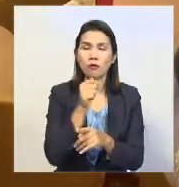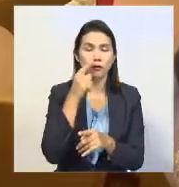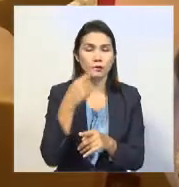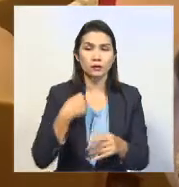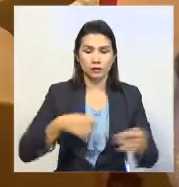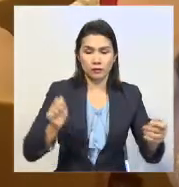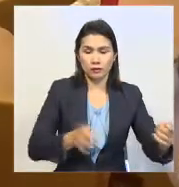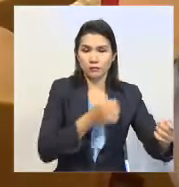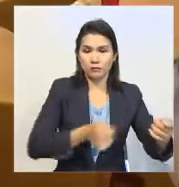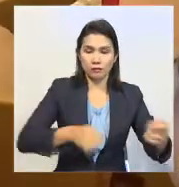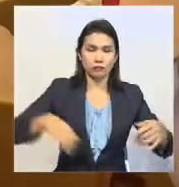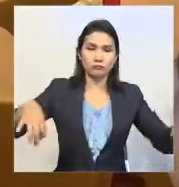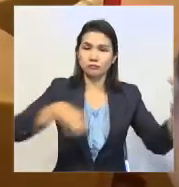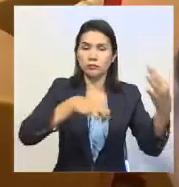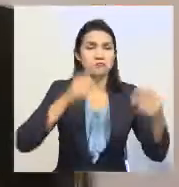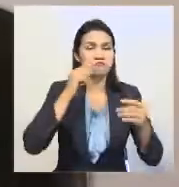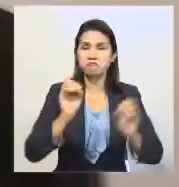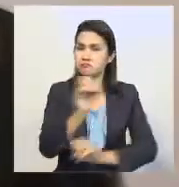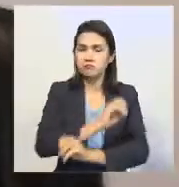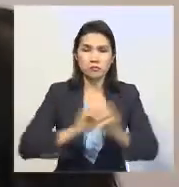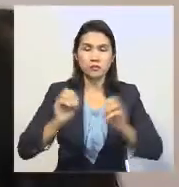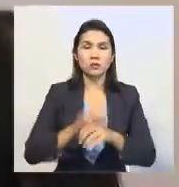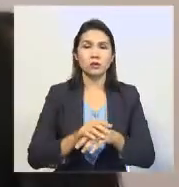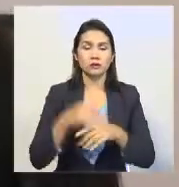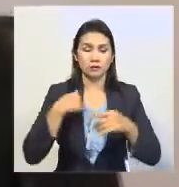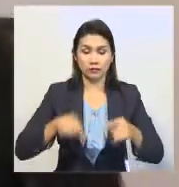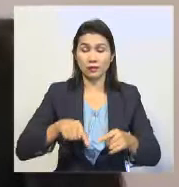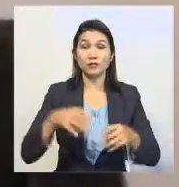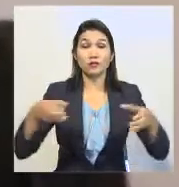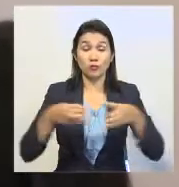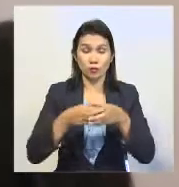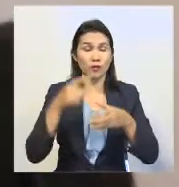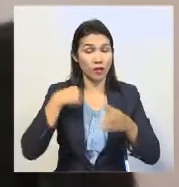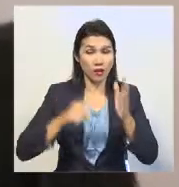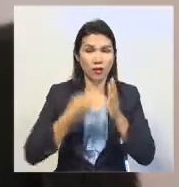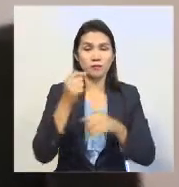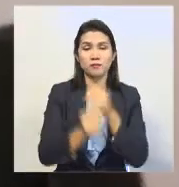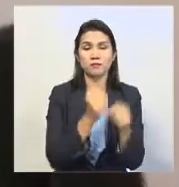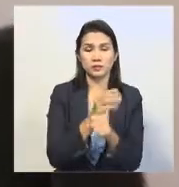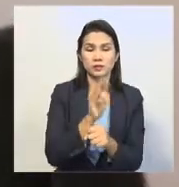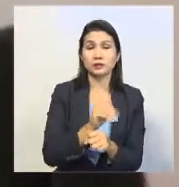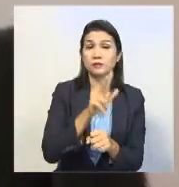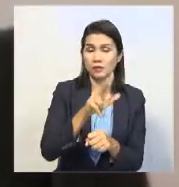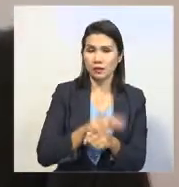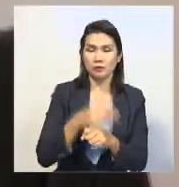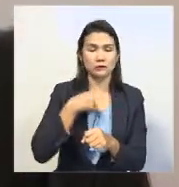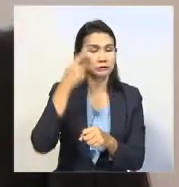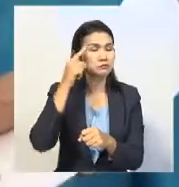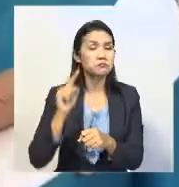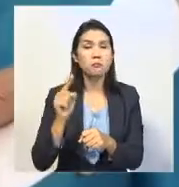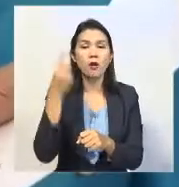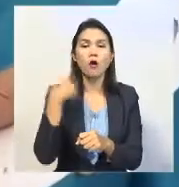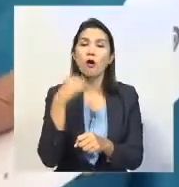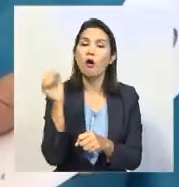ไม่มีเครื่องดนตรีบรรเลงประกอบก่อตั้งอย่างเป็นทางการเมื่อปี2543นะครับโดยได้สร้างมิติใหม่ในการ